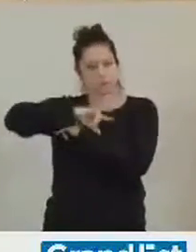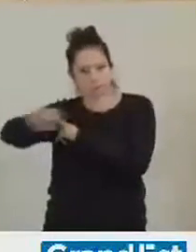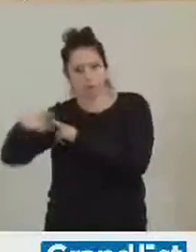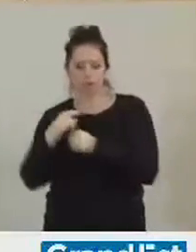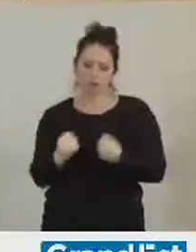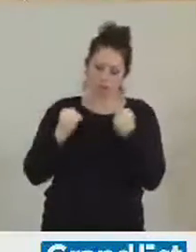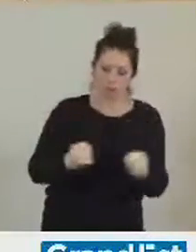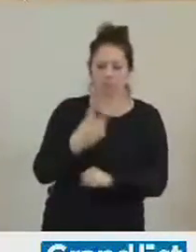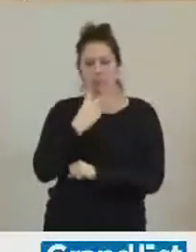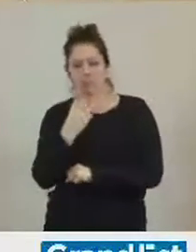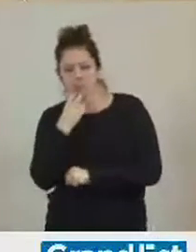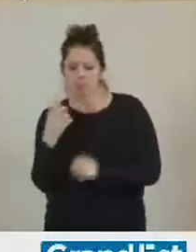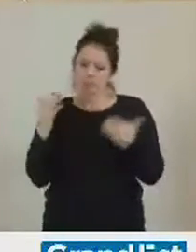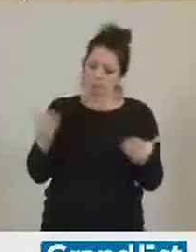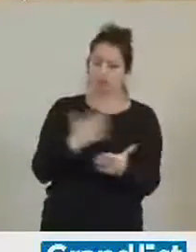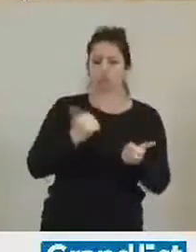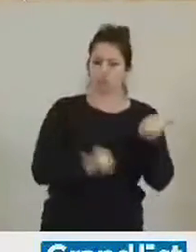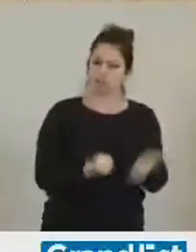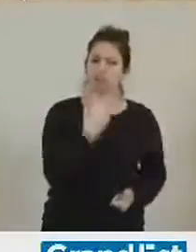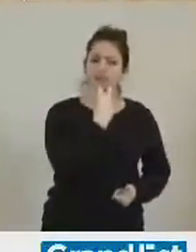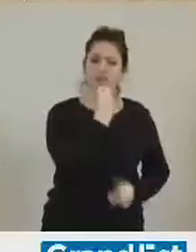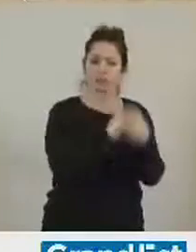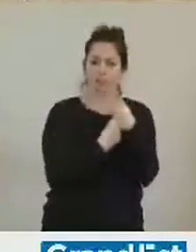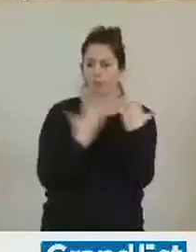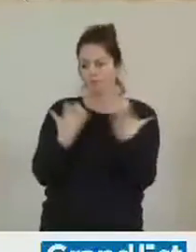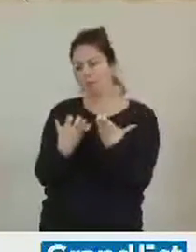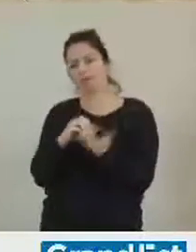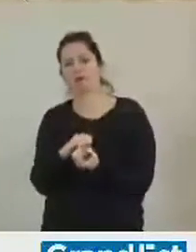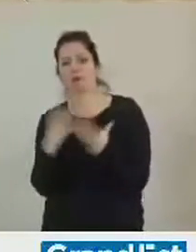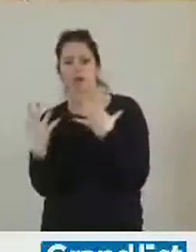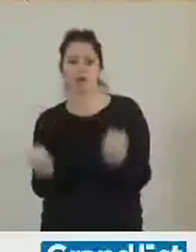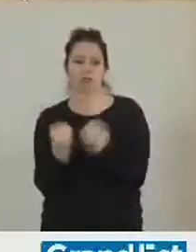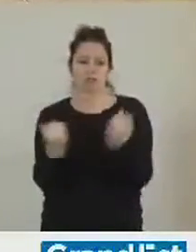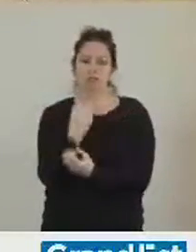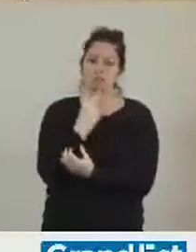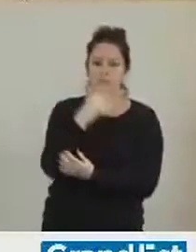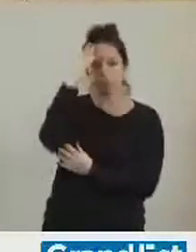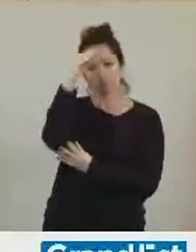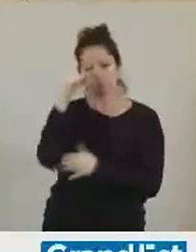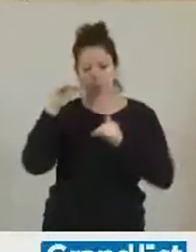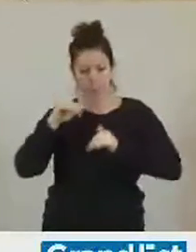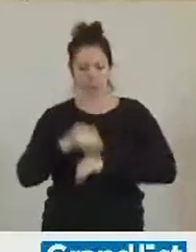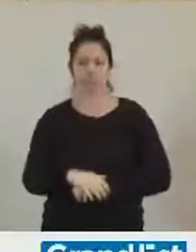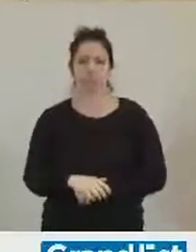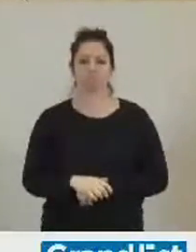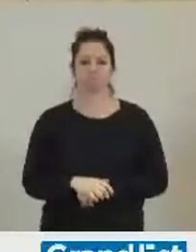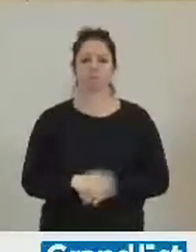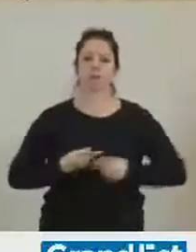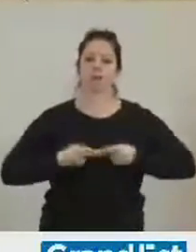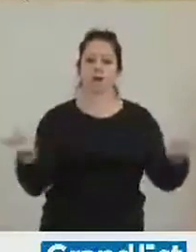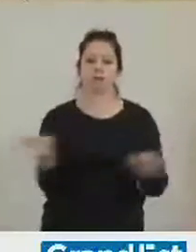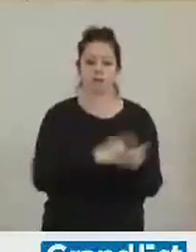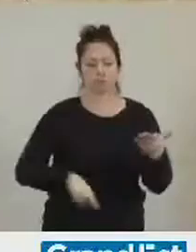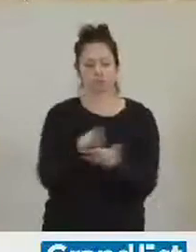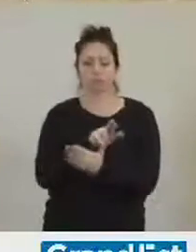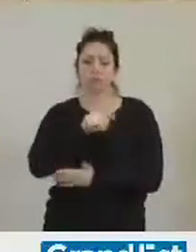civique ou simplement désireux de développer une action citoyenne ou professionnelle. Je souhaite vous annoncer que la région mettra en place un nouveau Conseil